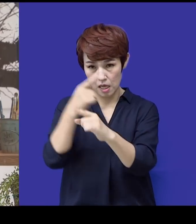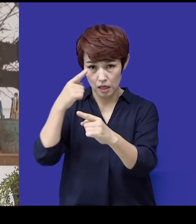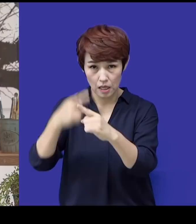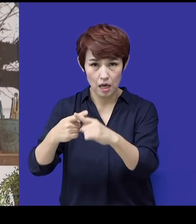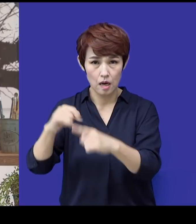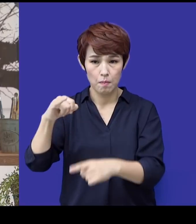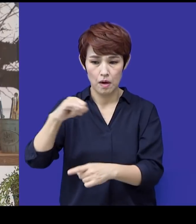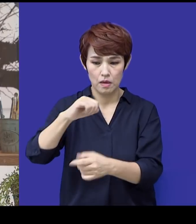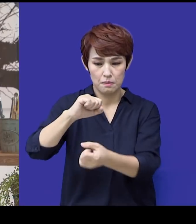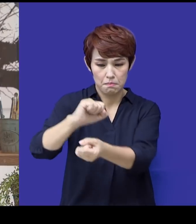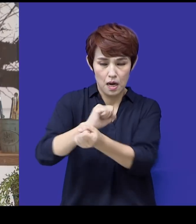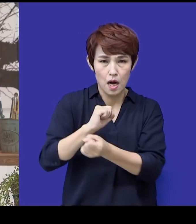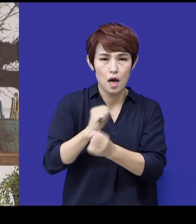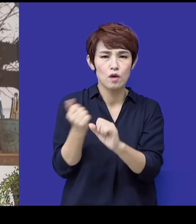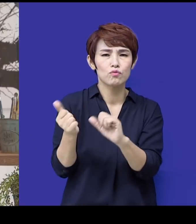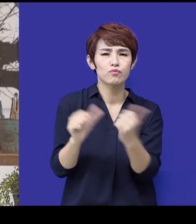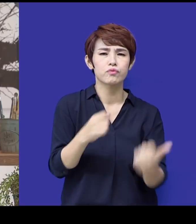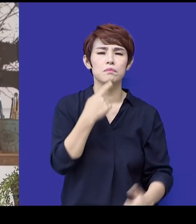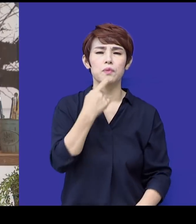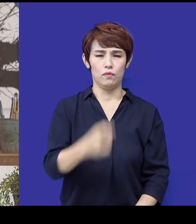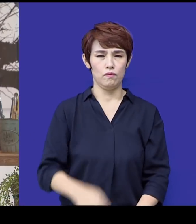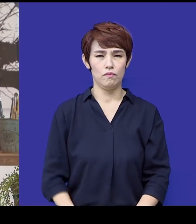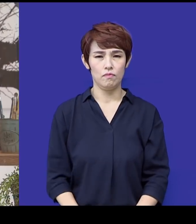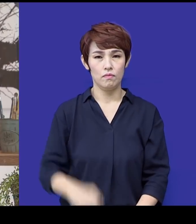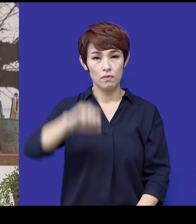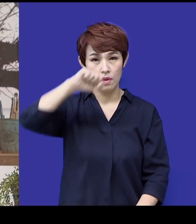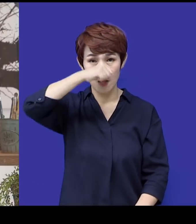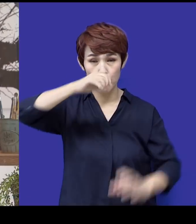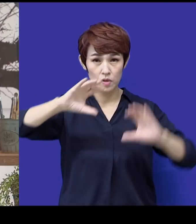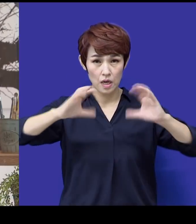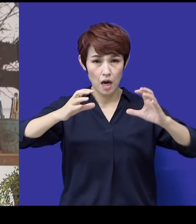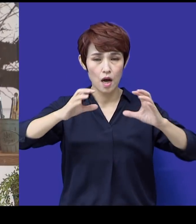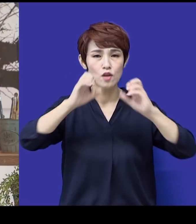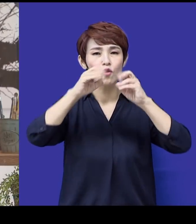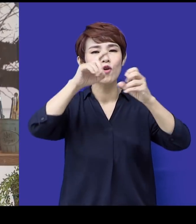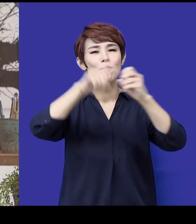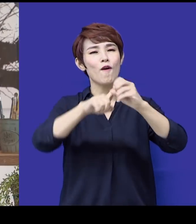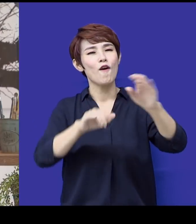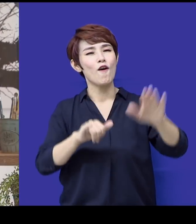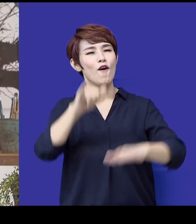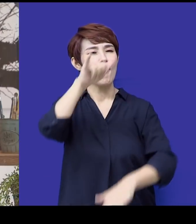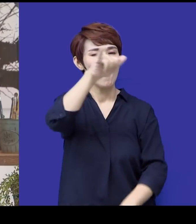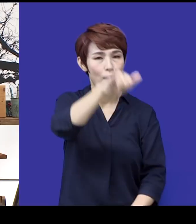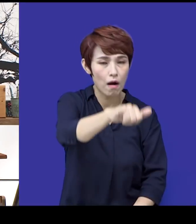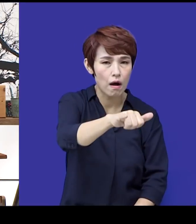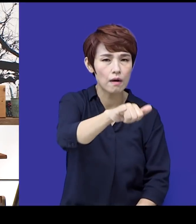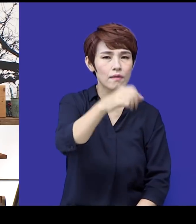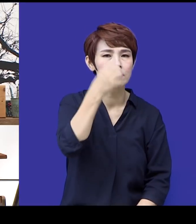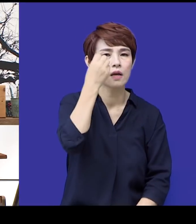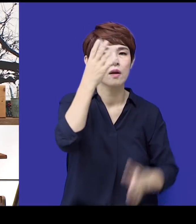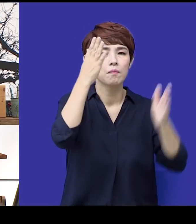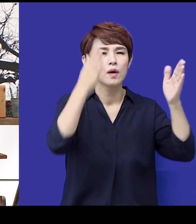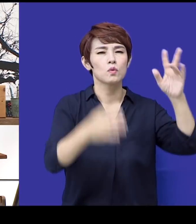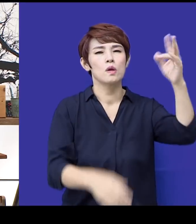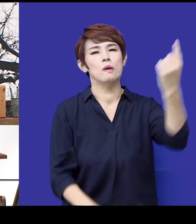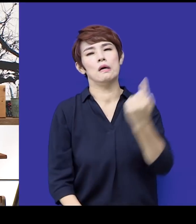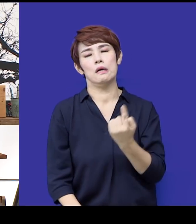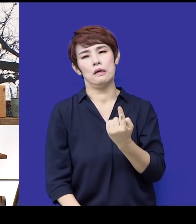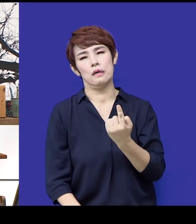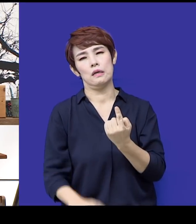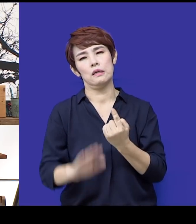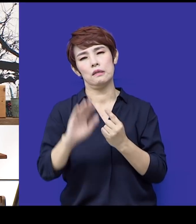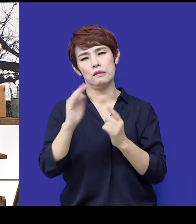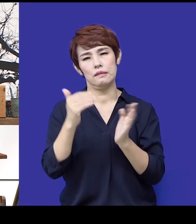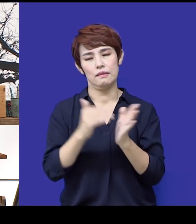넘기시기도 했고요. 네. 아프리카로 선교를 가셨는데 4개월 만에 돌아오는 굴욕을 맛보기도 하셨다고 합니다. 예. 야, 많은 고난과